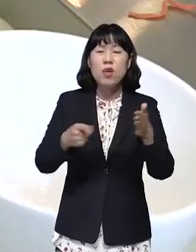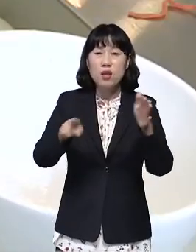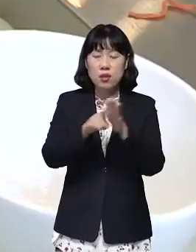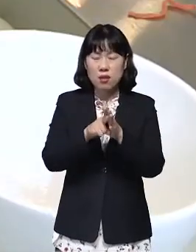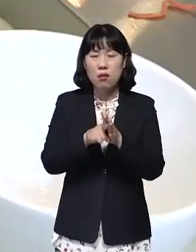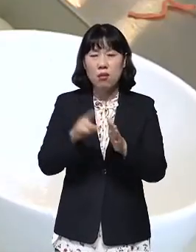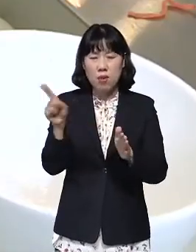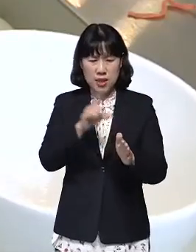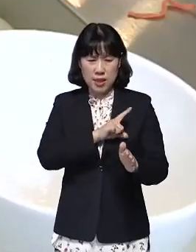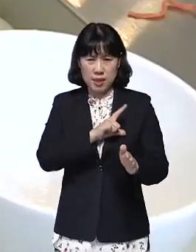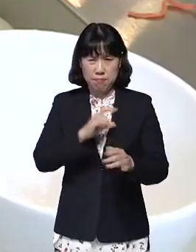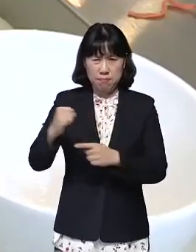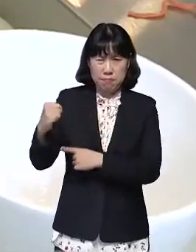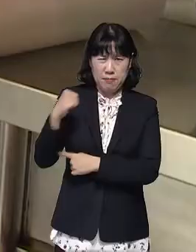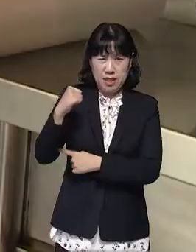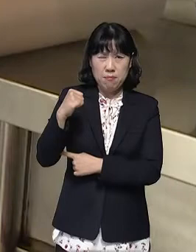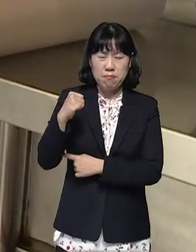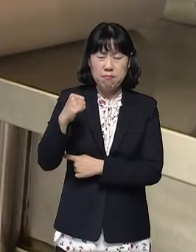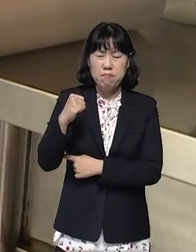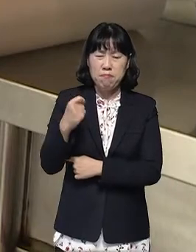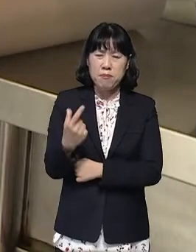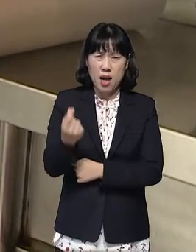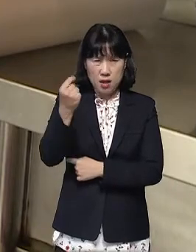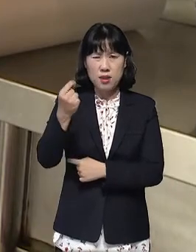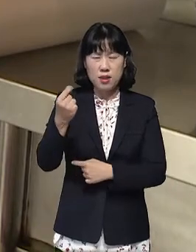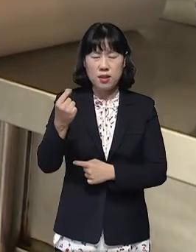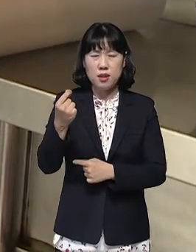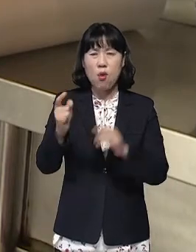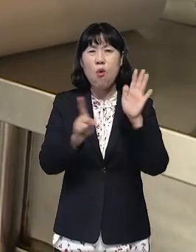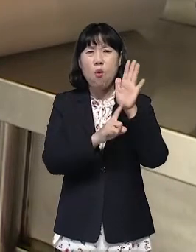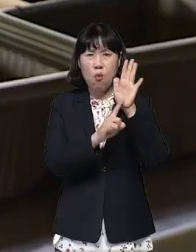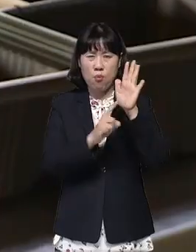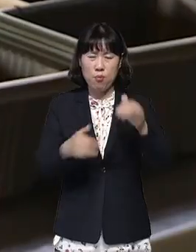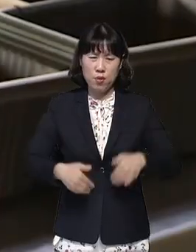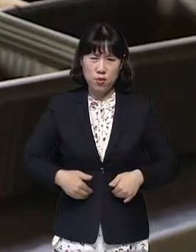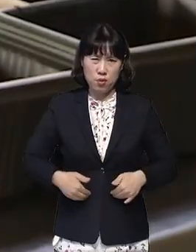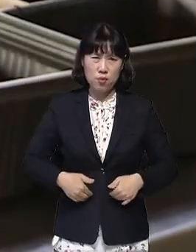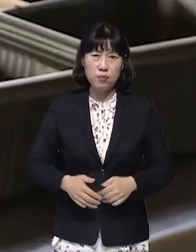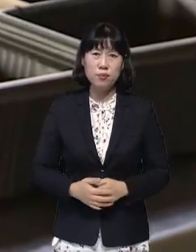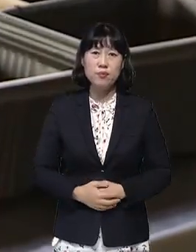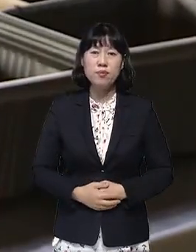인지도 높이기가 무엇보다 시급합니다. KBC 강동일입니다.